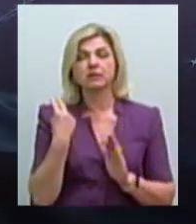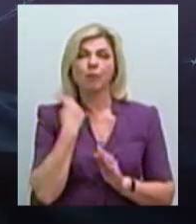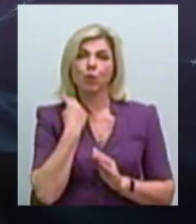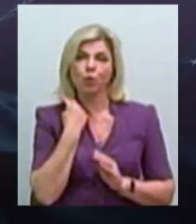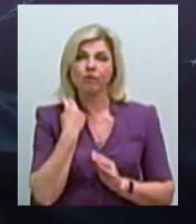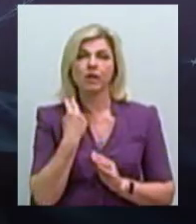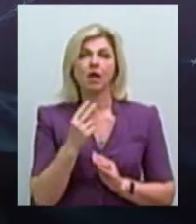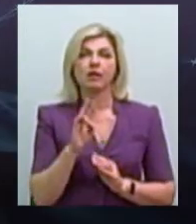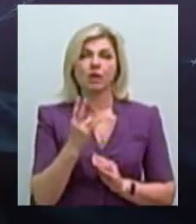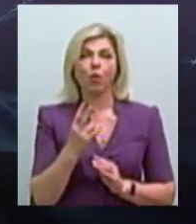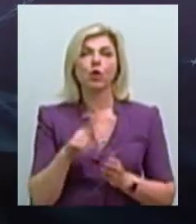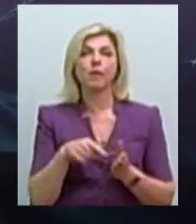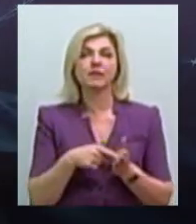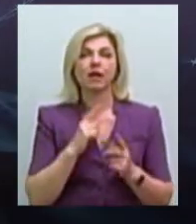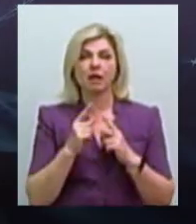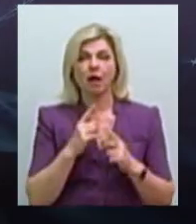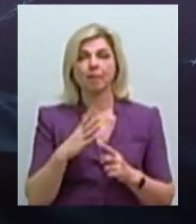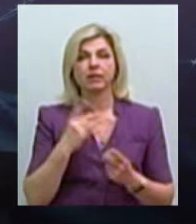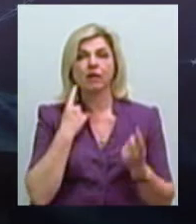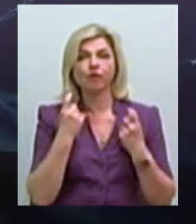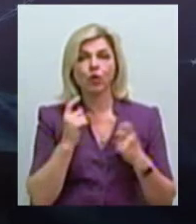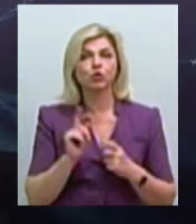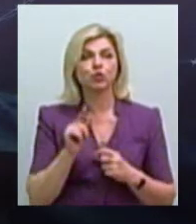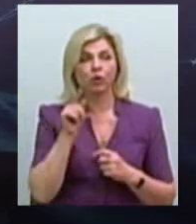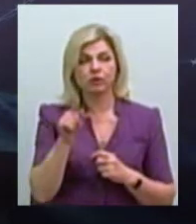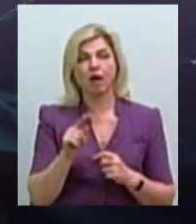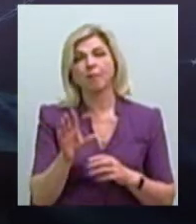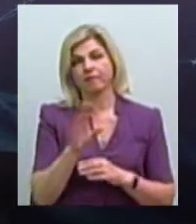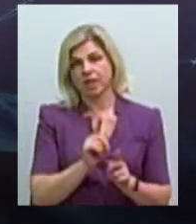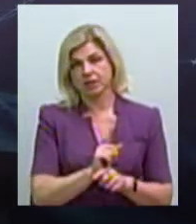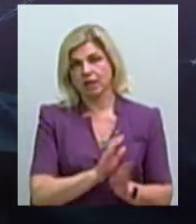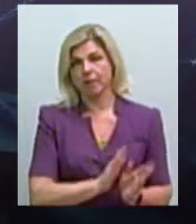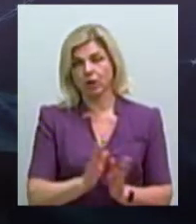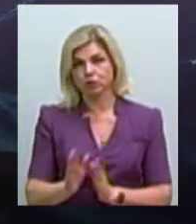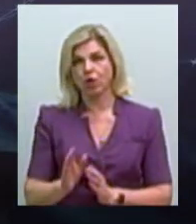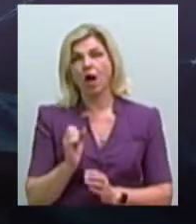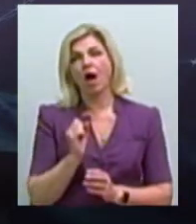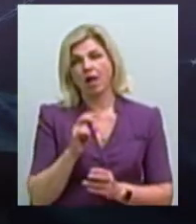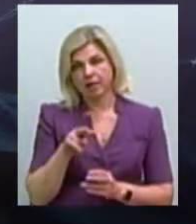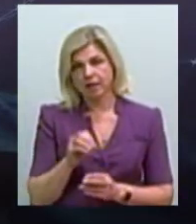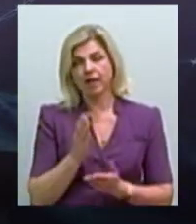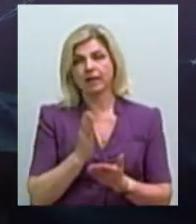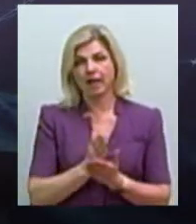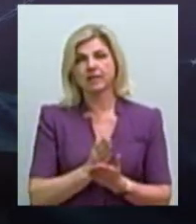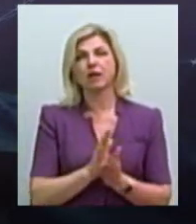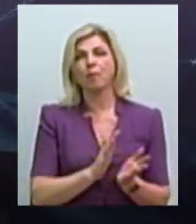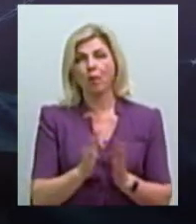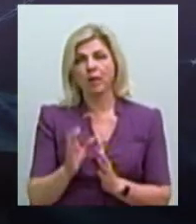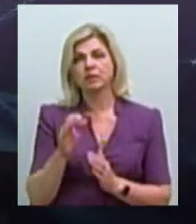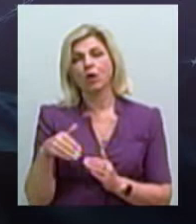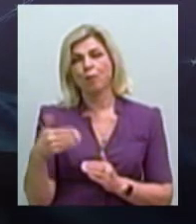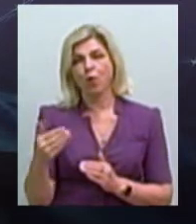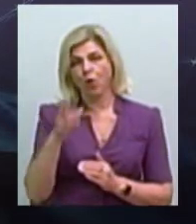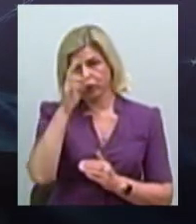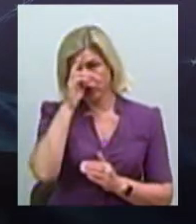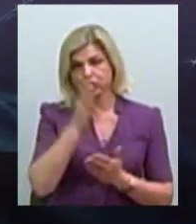при Миколаївській міській раді начебто була інформація, що там більш-менш все стабілізувалося, але є певні моменти з боку Державної виконавчої служби,